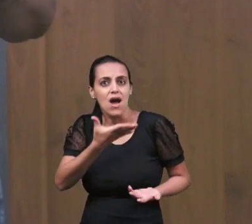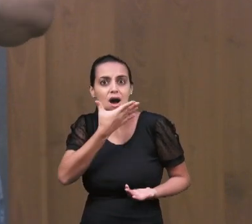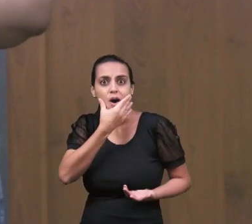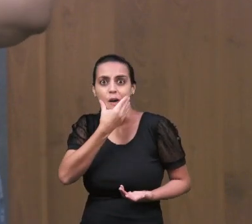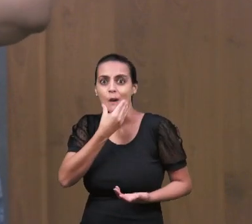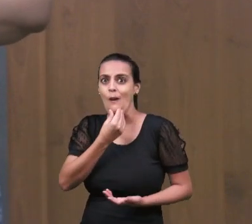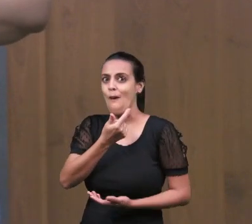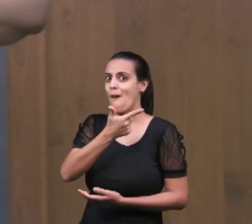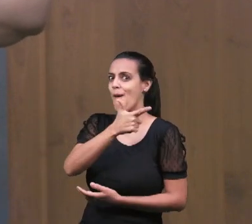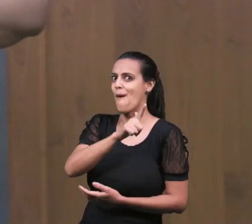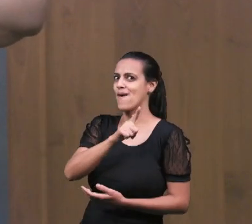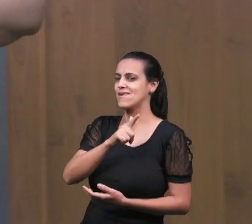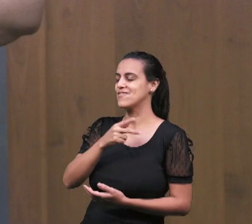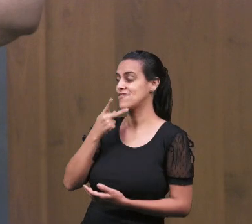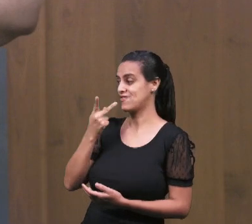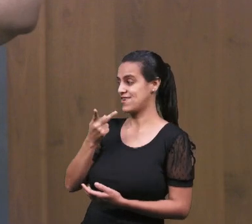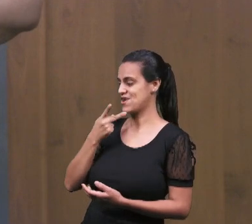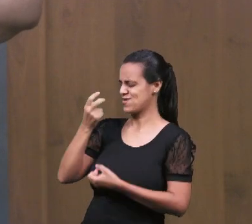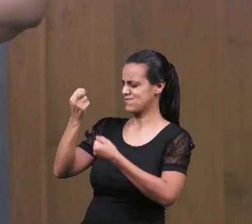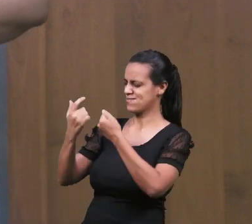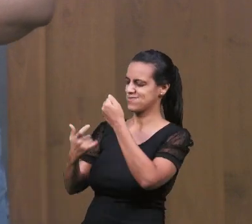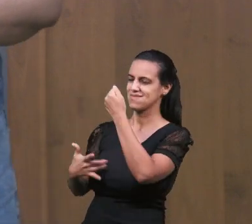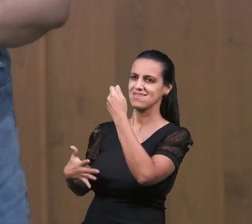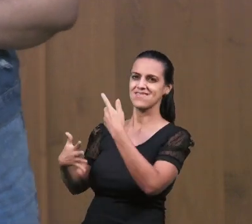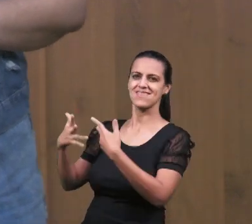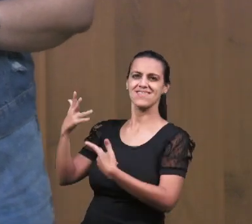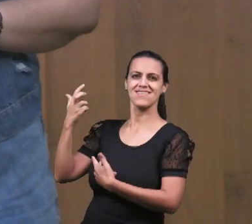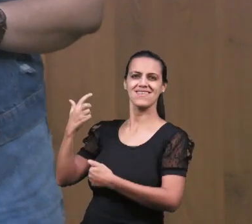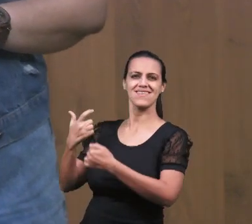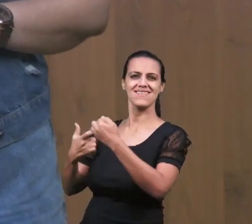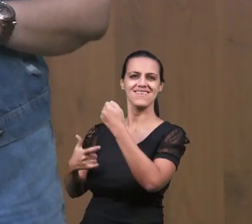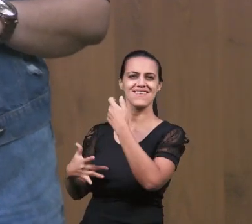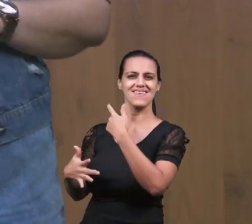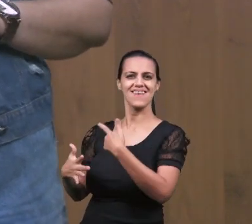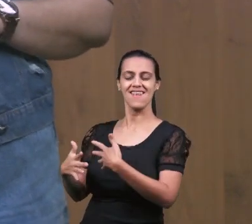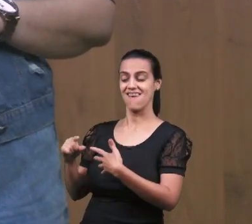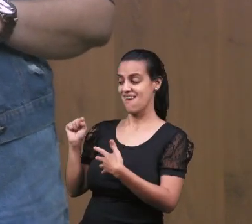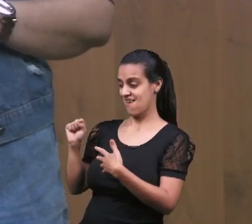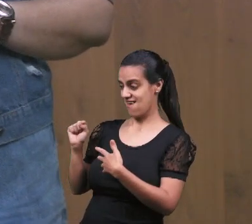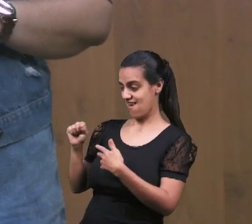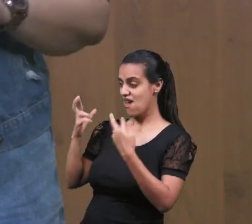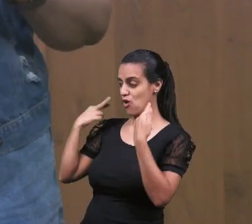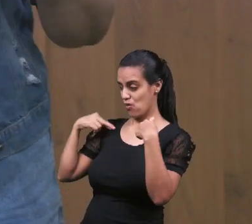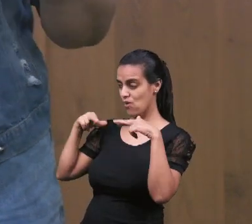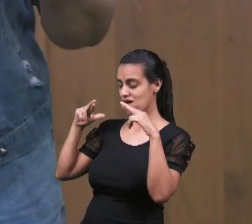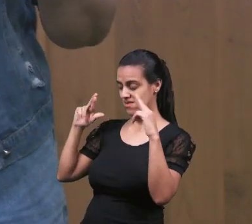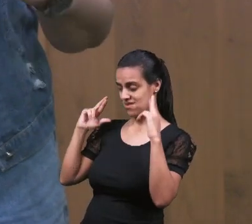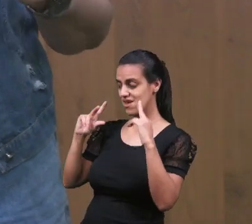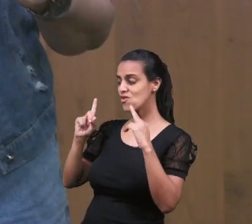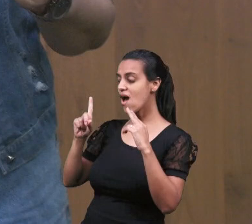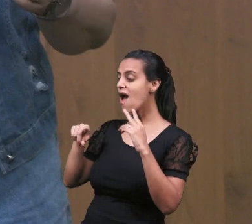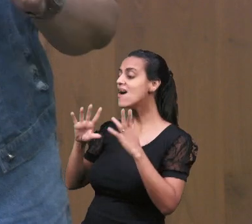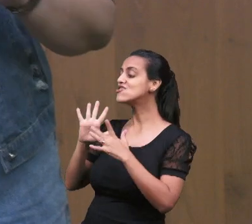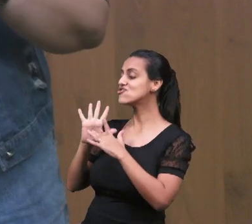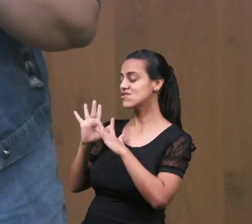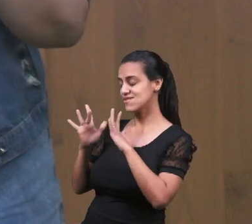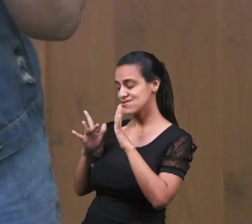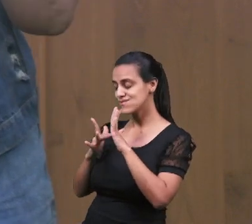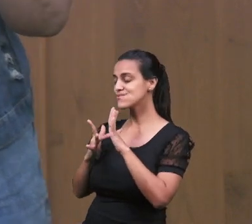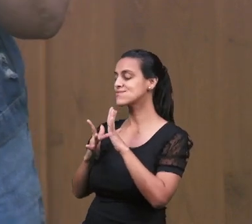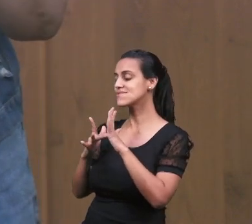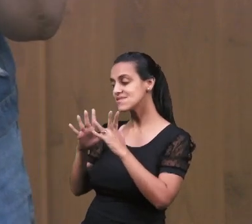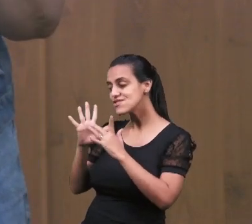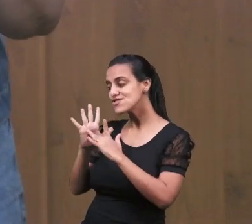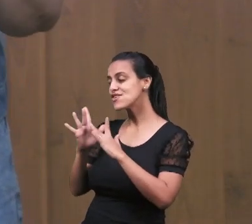question. Le prophète, il parle de qui ici? C'est de lui-même ou d'une autre personne? Philippe, rempli